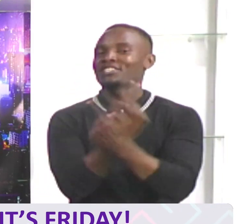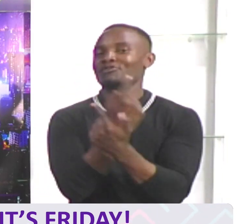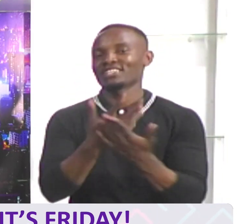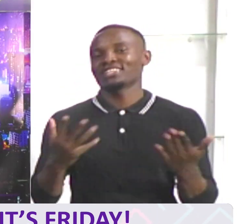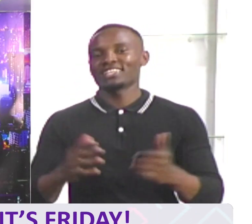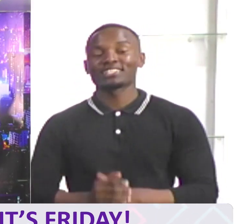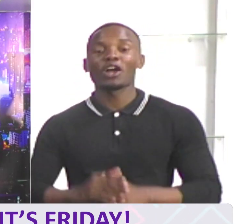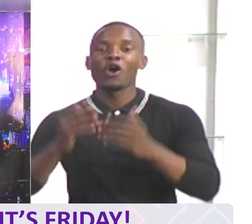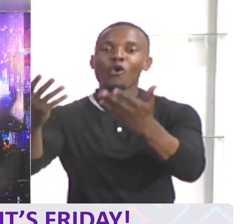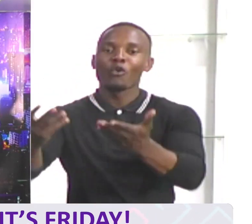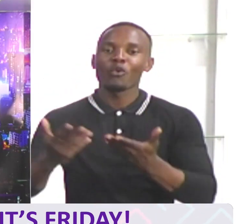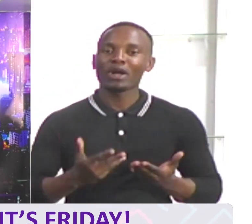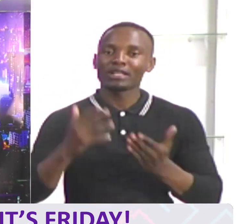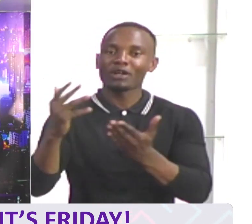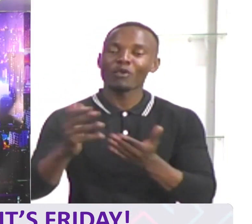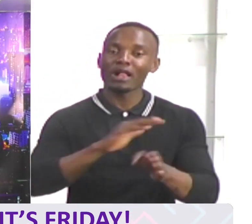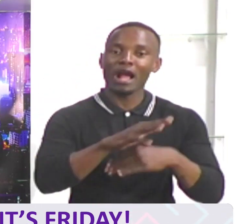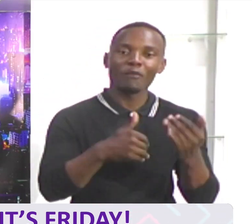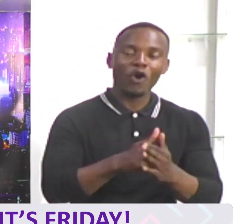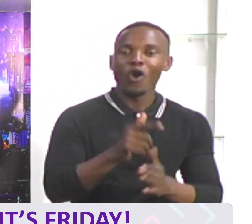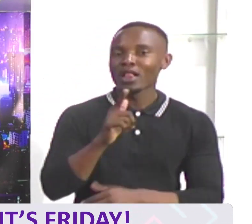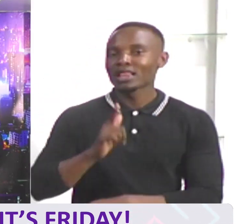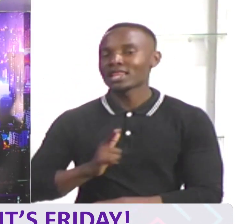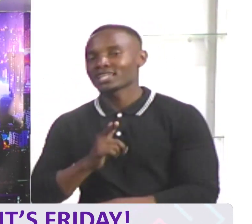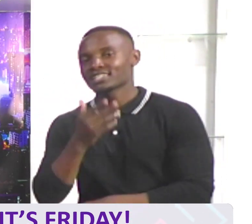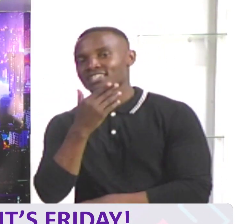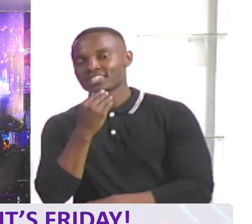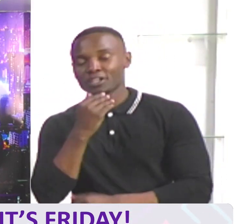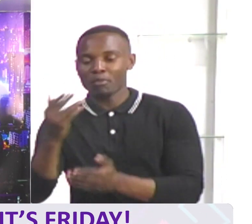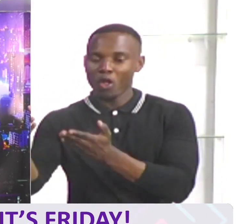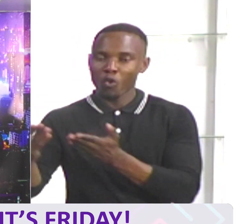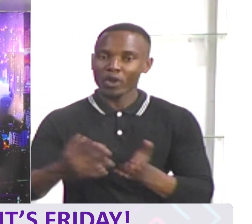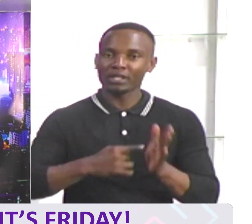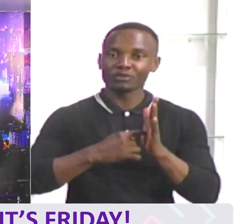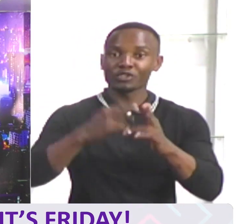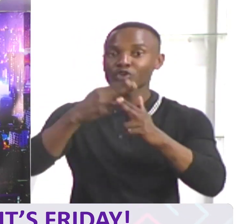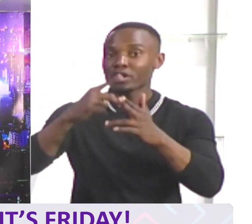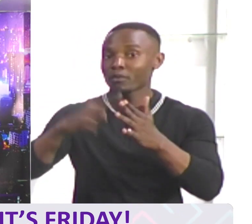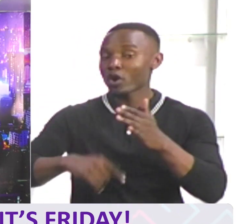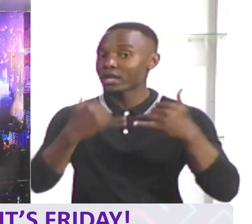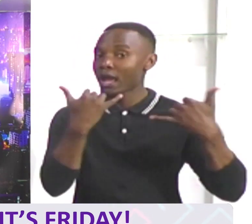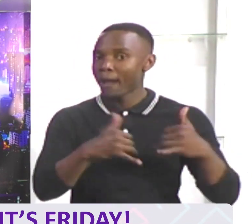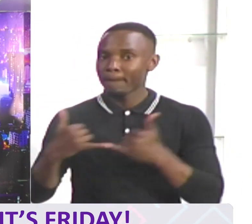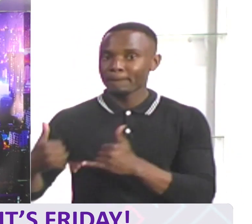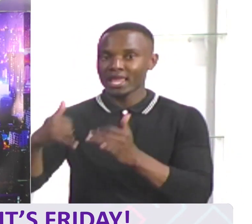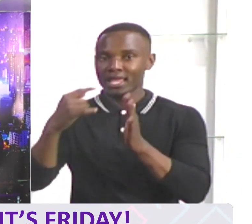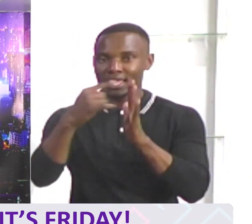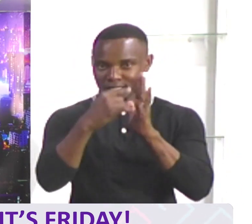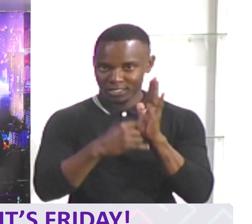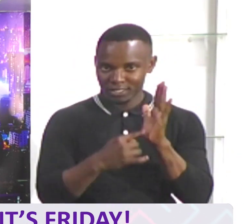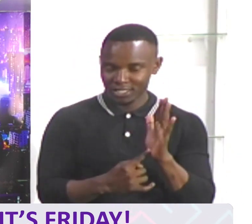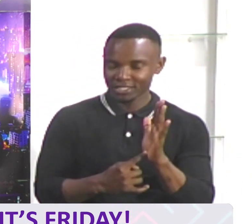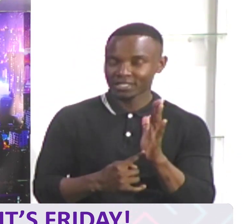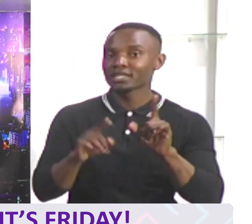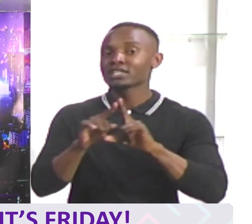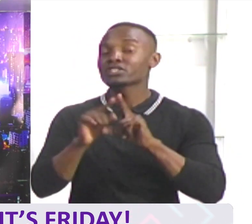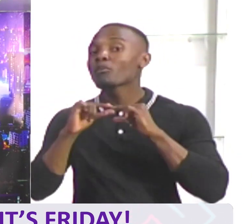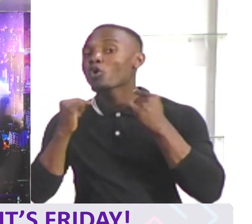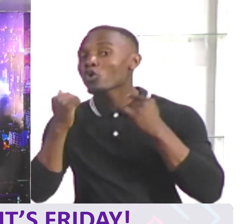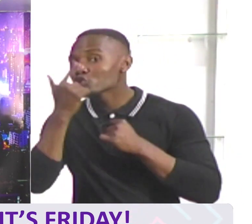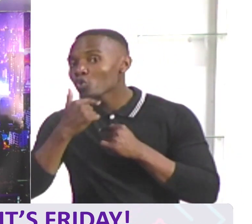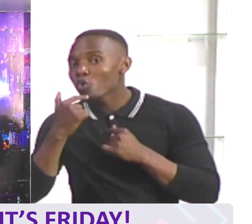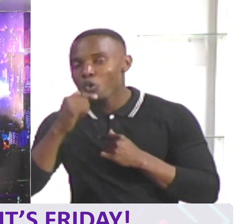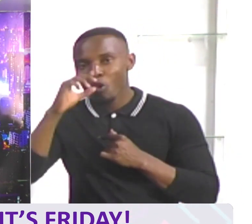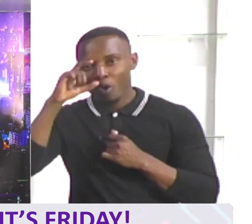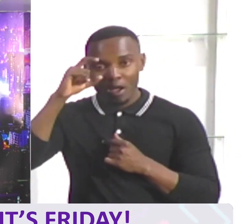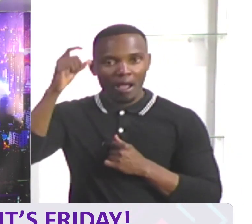Karibu chana, ladies and gentlemen. Huku ndani ya the playlist, kind of the playlist gang. Haiku by the names of Bill Clinton of the Ambo. On the ones and twos, ni nani ule?